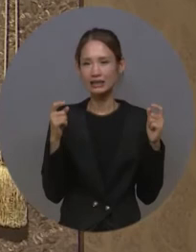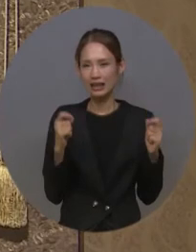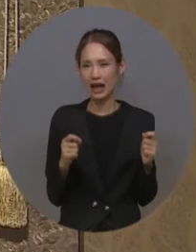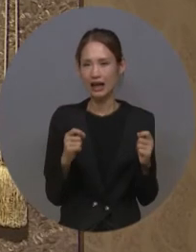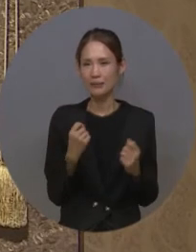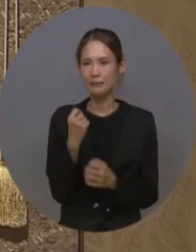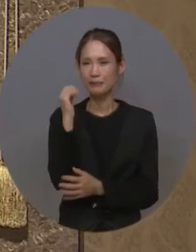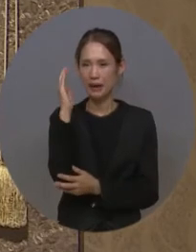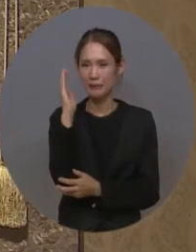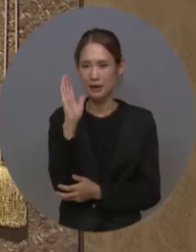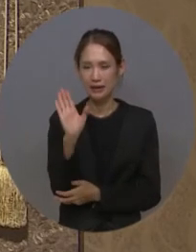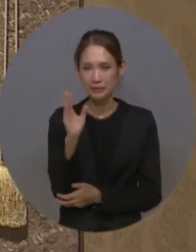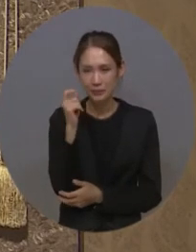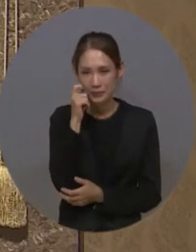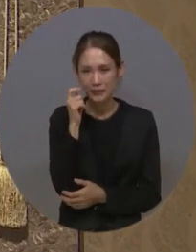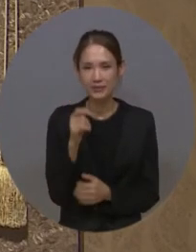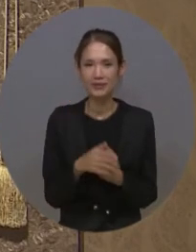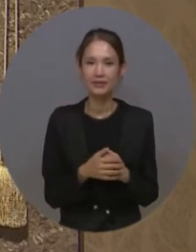네. 너무너무